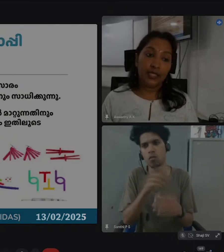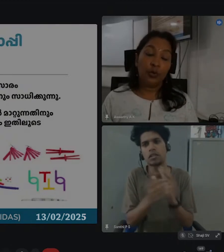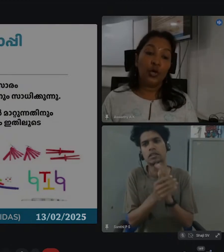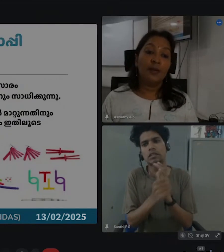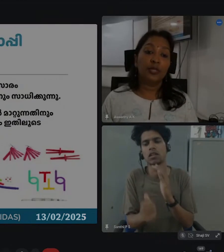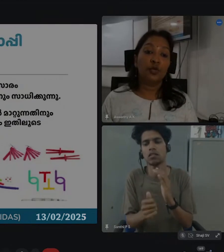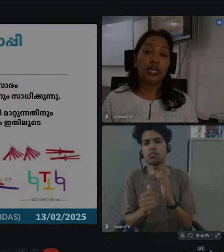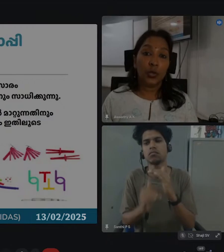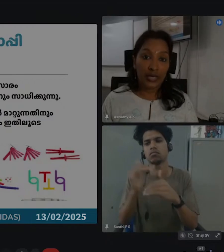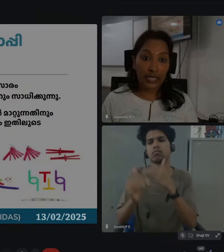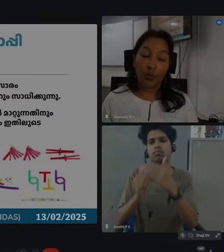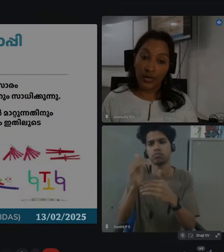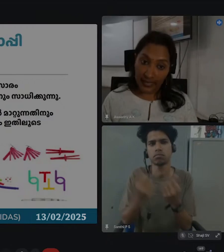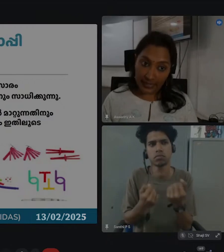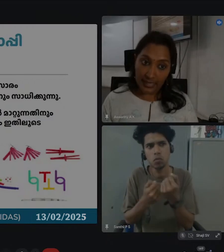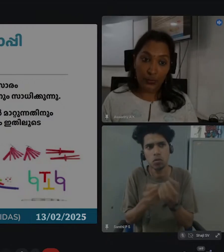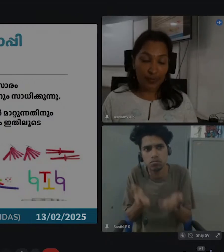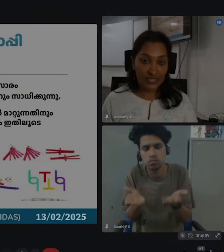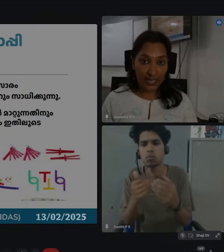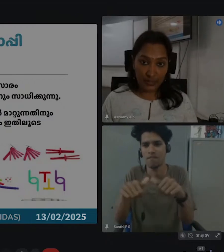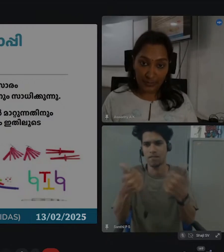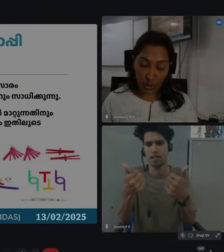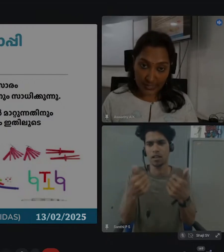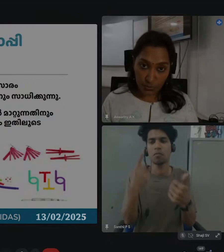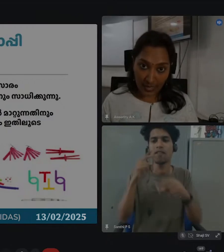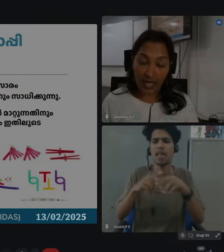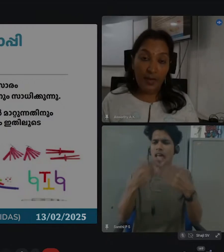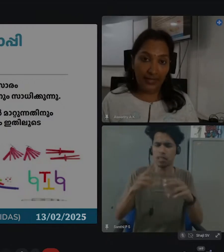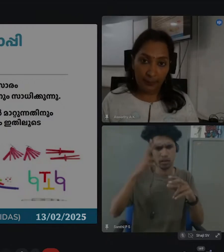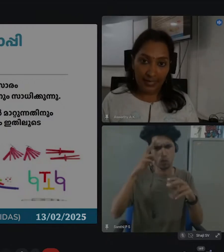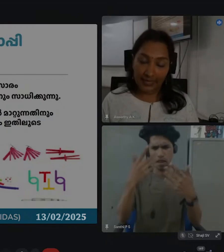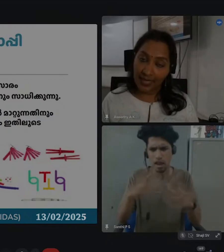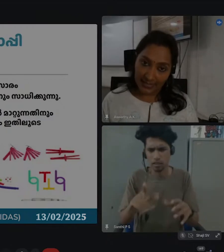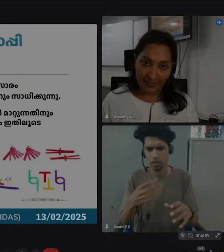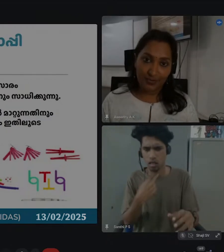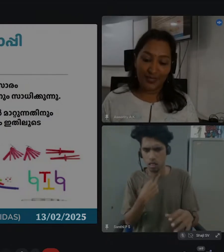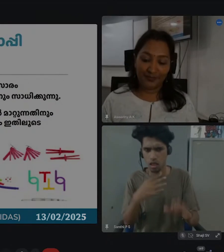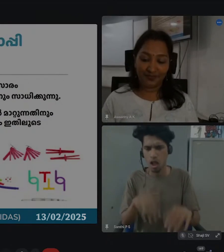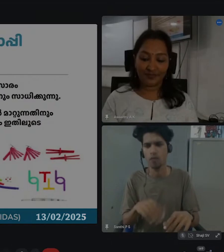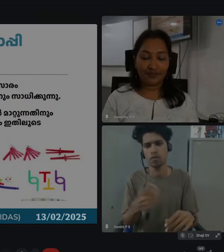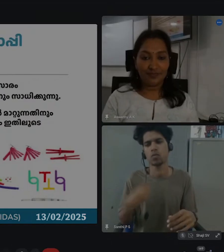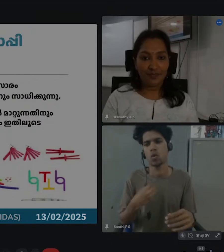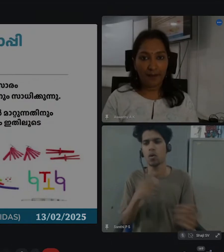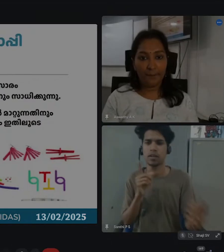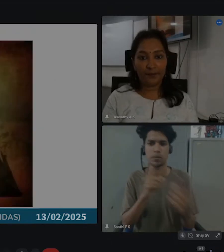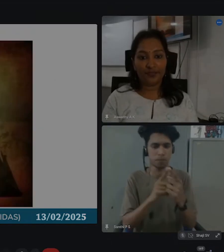എന്ത് ഇതുപോലുള്ള ബുദ്ധിമുട്ടുകൾ ഉണ്ടെങ്കിലും ഉടനെ തന്നെ ഒരു സ്പീച്ച് ലാംഗ്വേജ് പത്തോളജിസ്റ്റുമായി ബന്ധപ്പെടേണ്ടത് അത്യാവശ്യമാണ്.